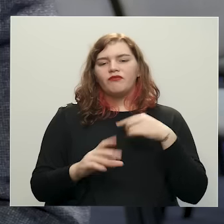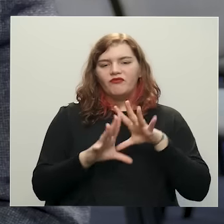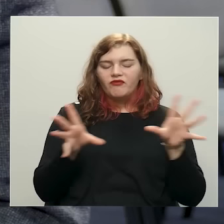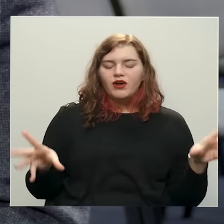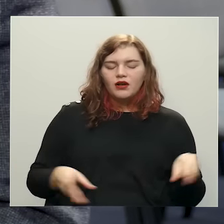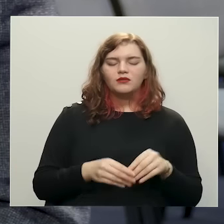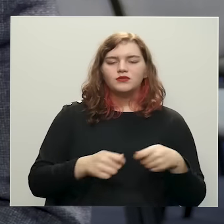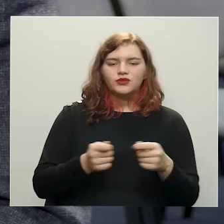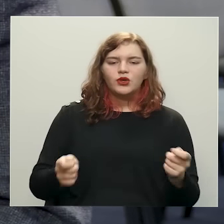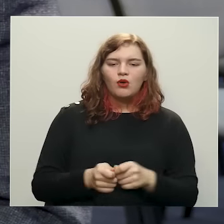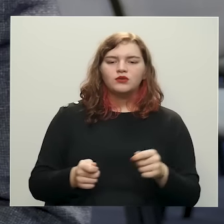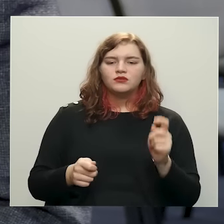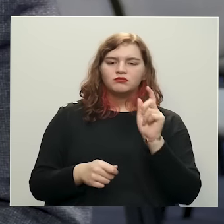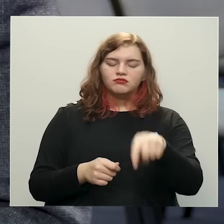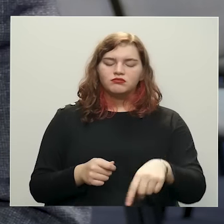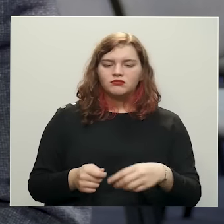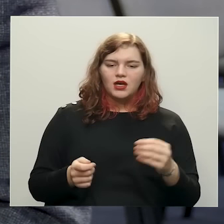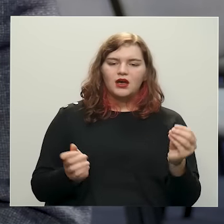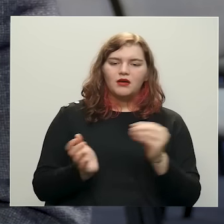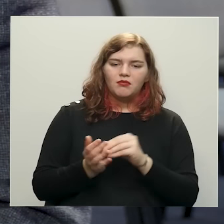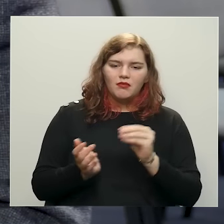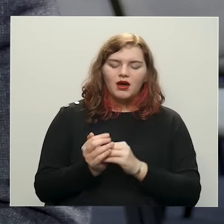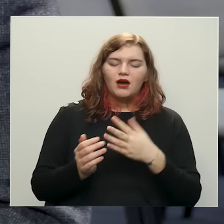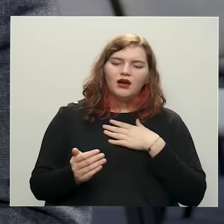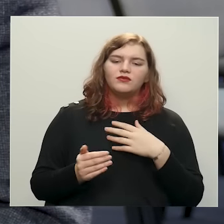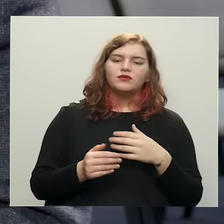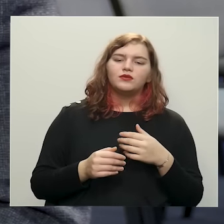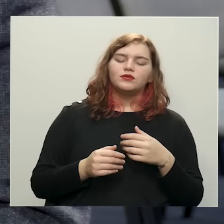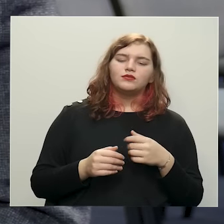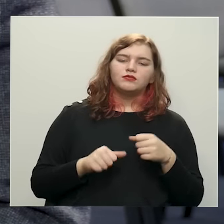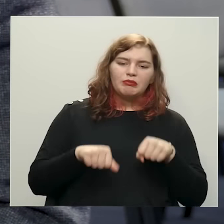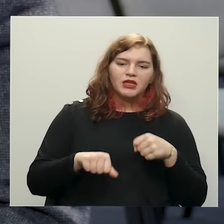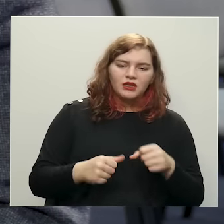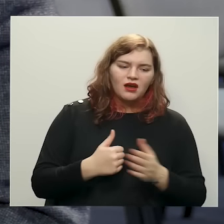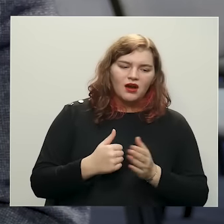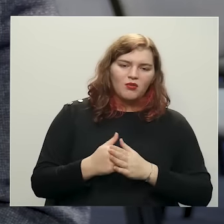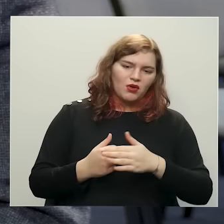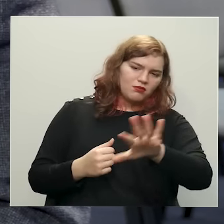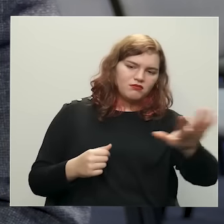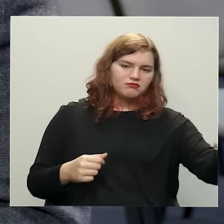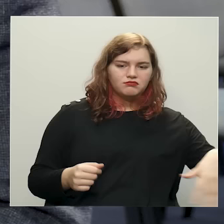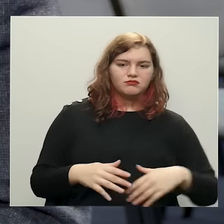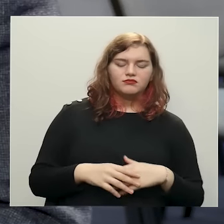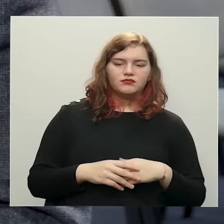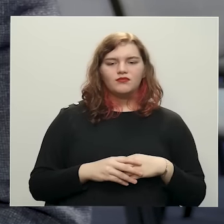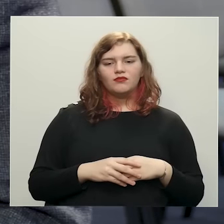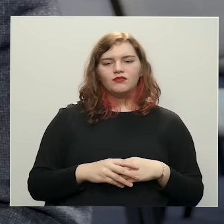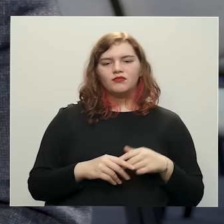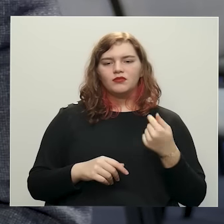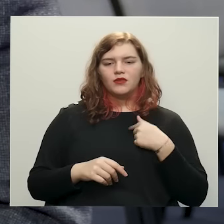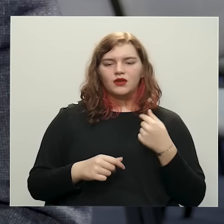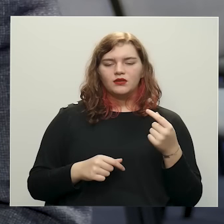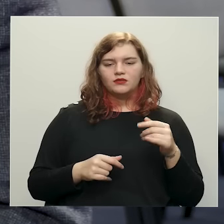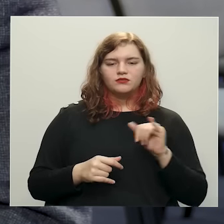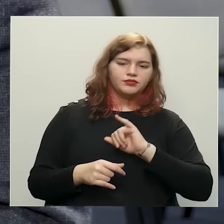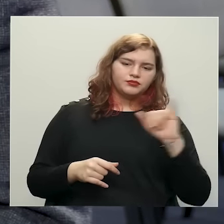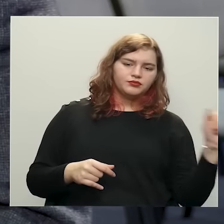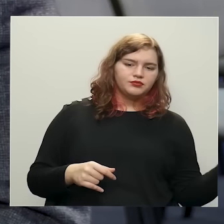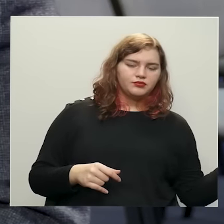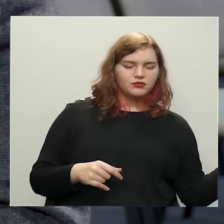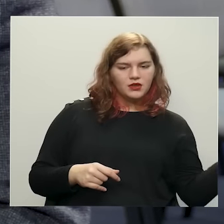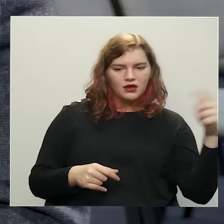familia întreagă și... Am mai avut mineri aproape de noi acolo și mă duceam cu microbuzul și aduceam